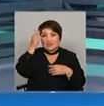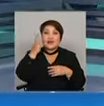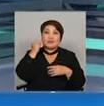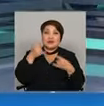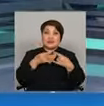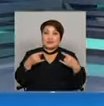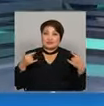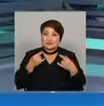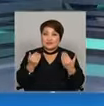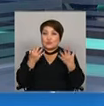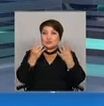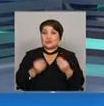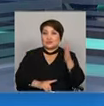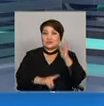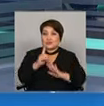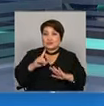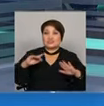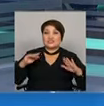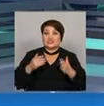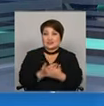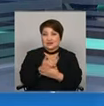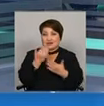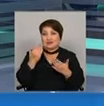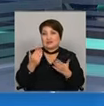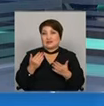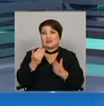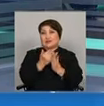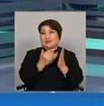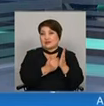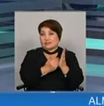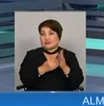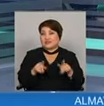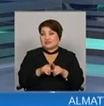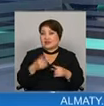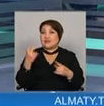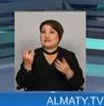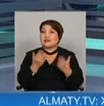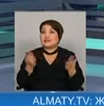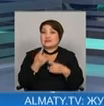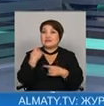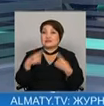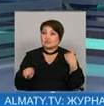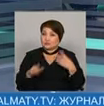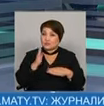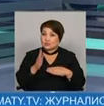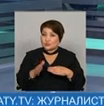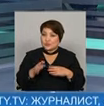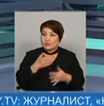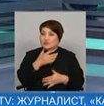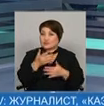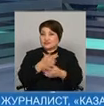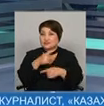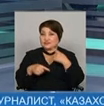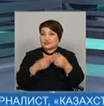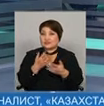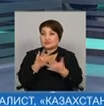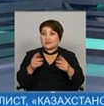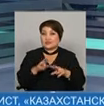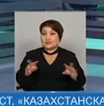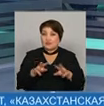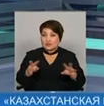бүгіннен бастап жаңа маусым. Қандай контент пен нендей ерекшелік болады? Бірнеше минуттардан кейін арнайы сюжеттен